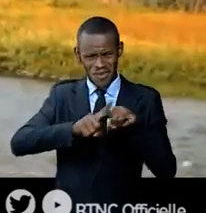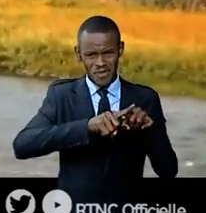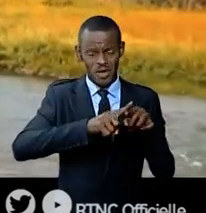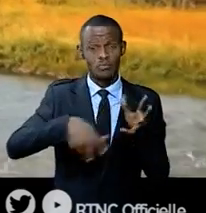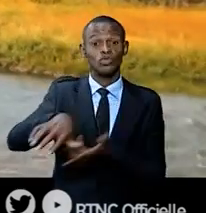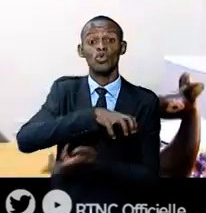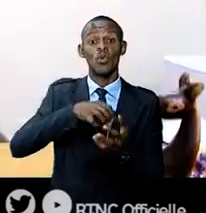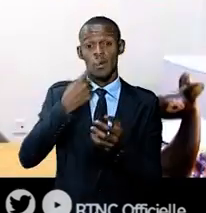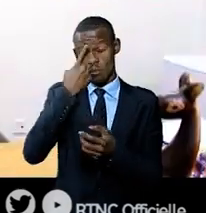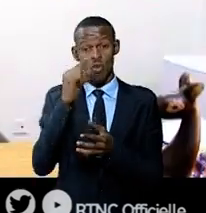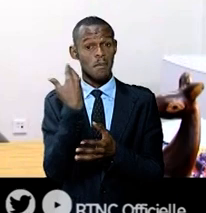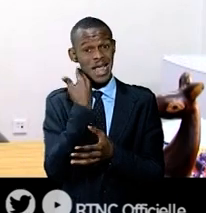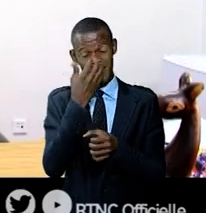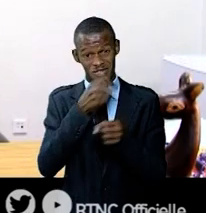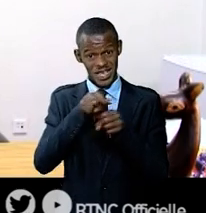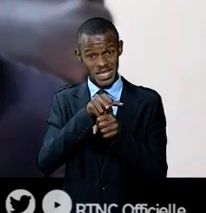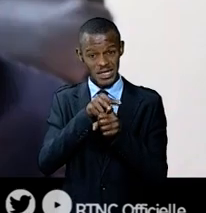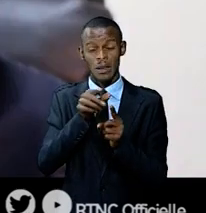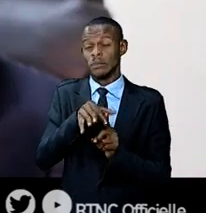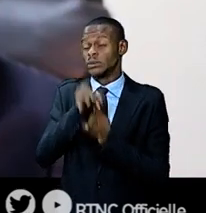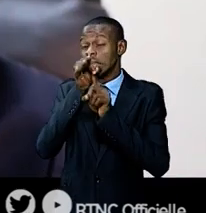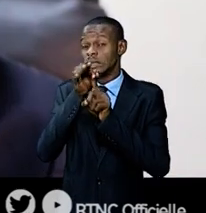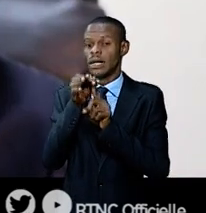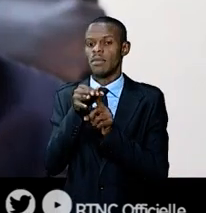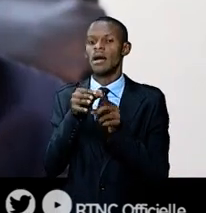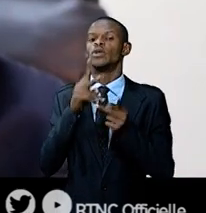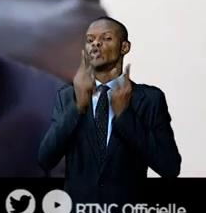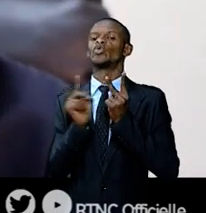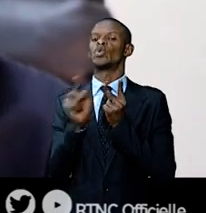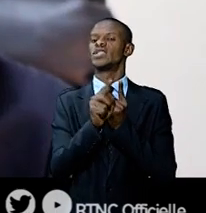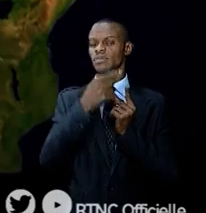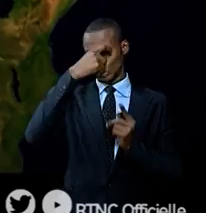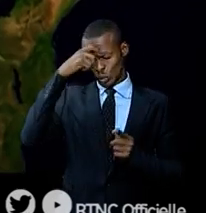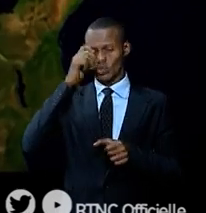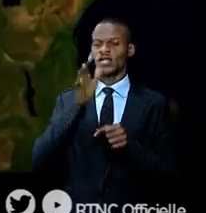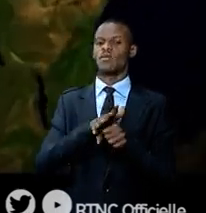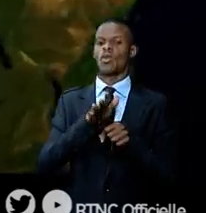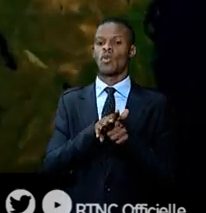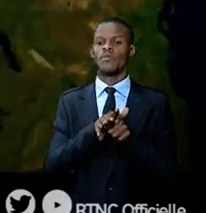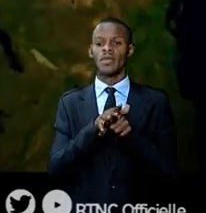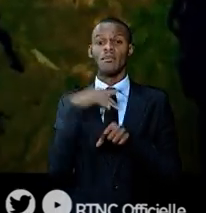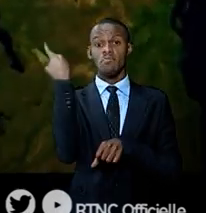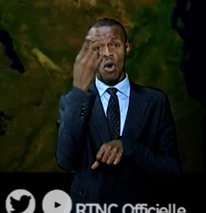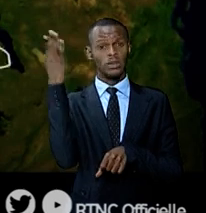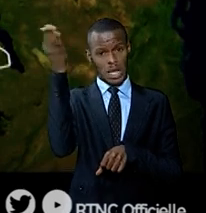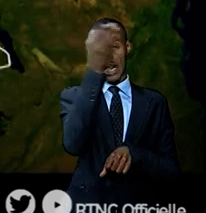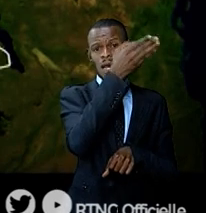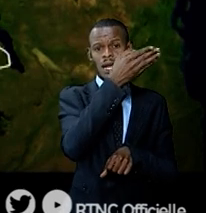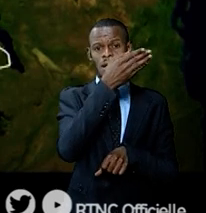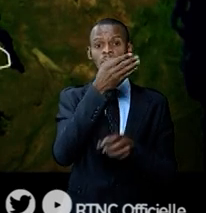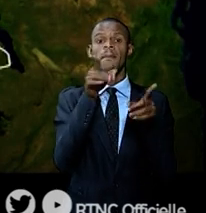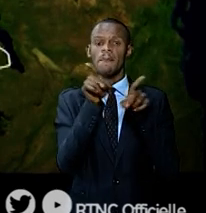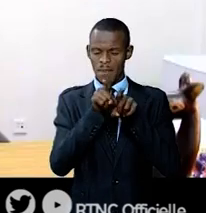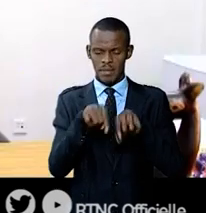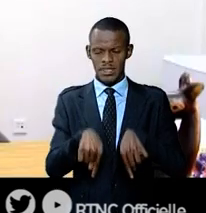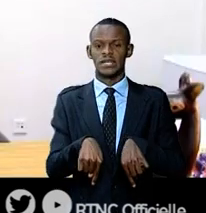dues à cette pandémie, cherche à se relancer. À l'instar d'autres pays à travers le monde, la République démocratique du Congo a levé l'option